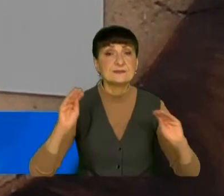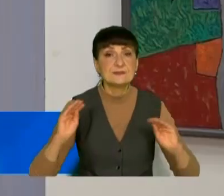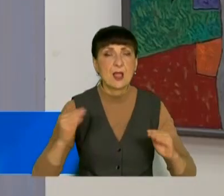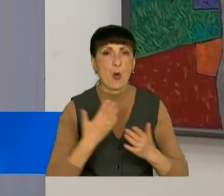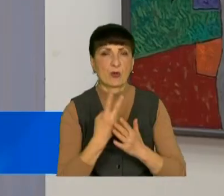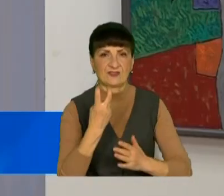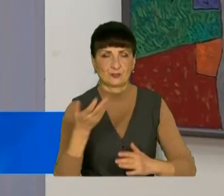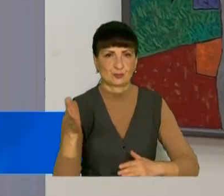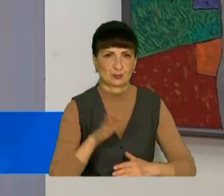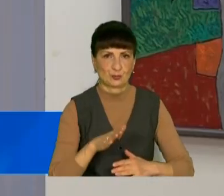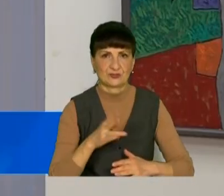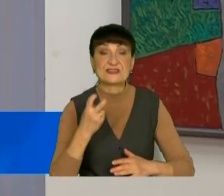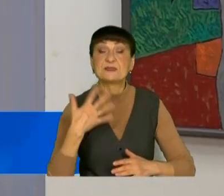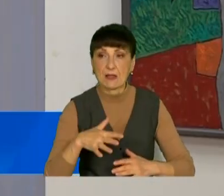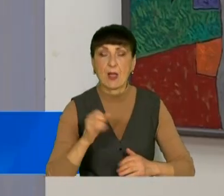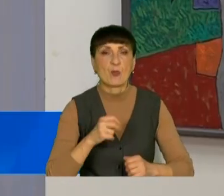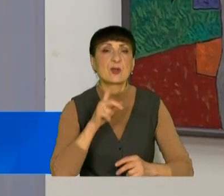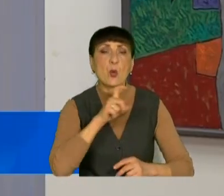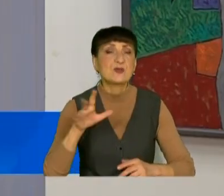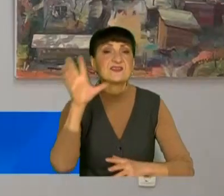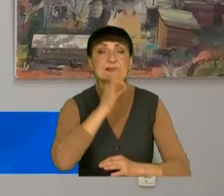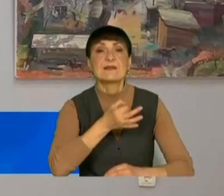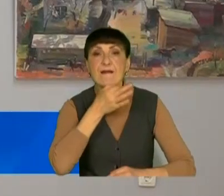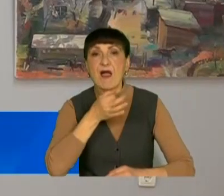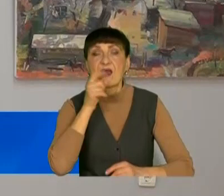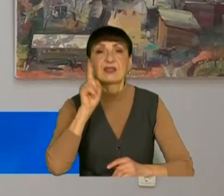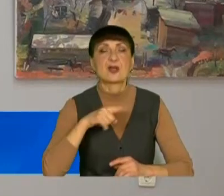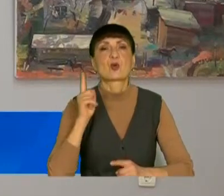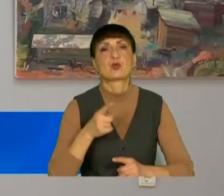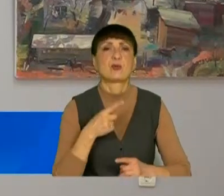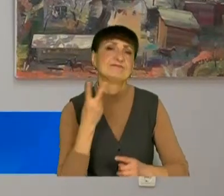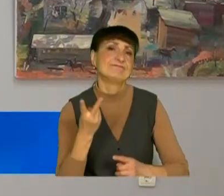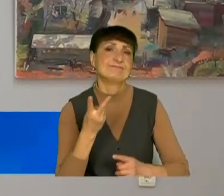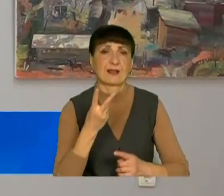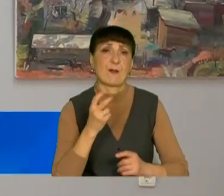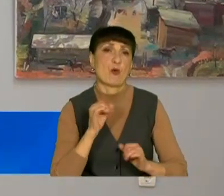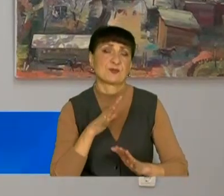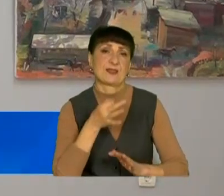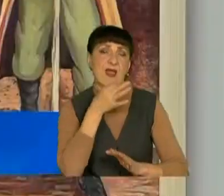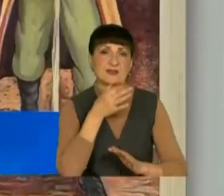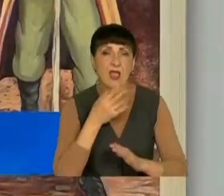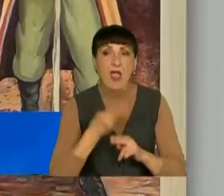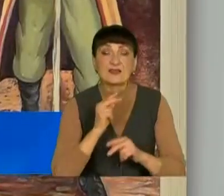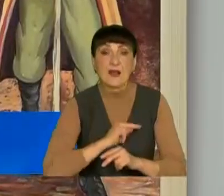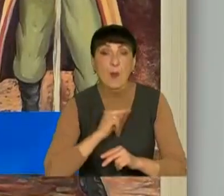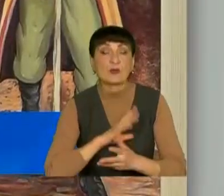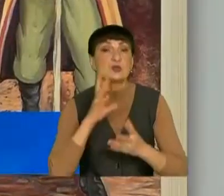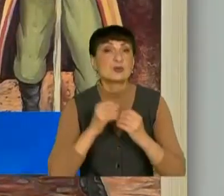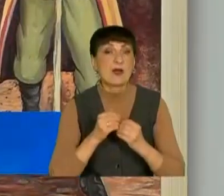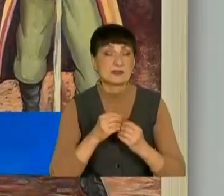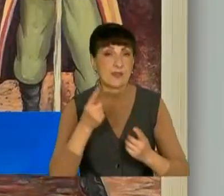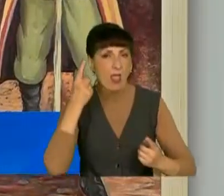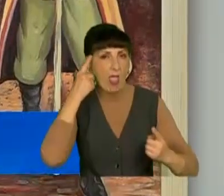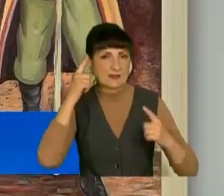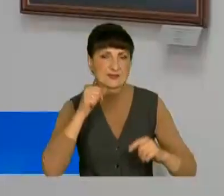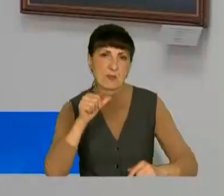около 250, привлекут внимание даже самых капризных арт-критиков. Эти работы стали результатом смелых экспериментов.